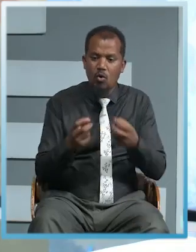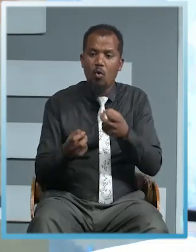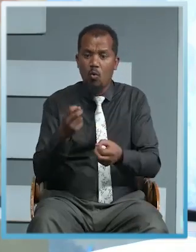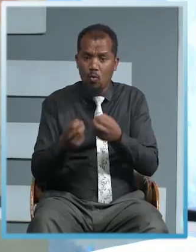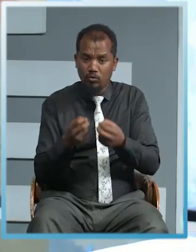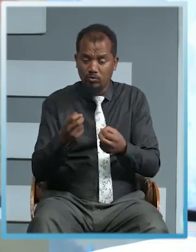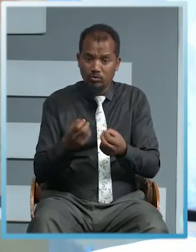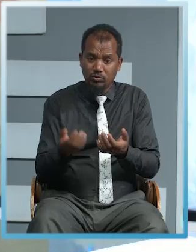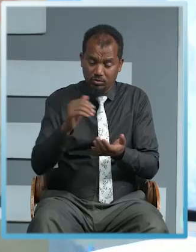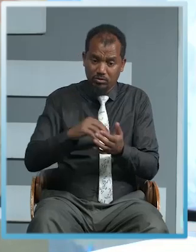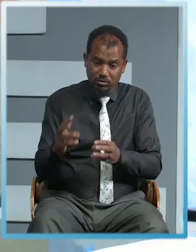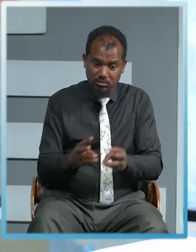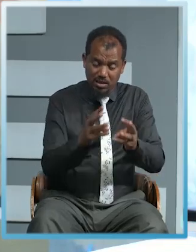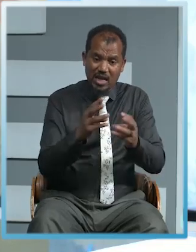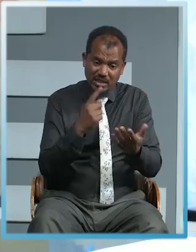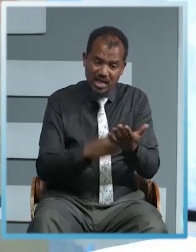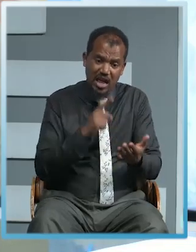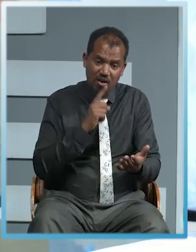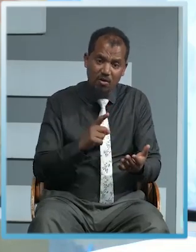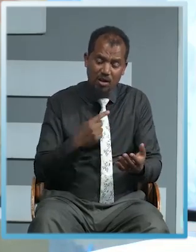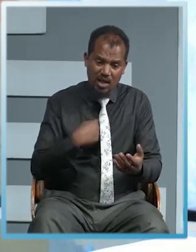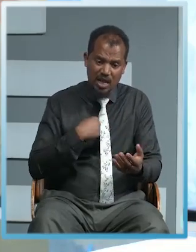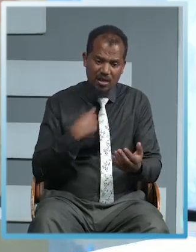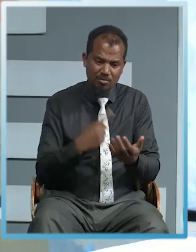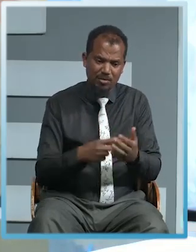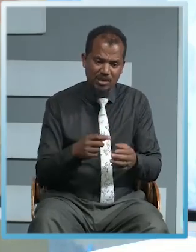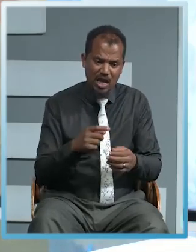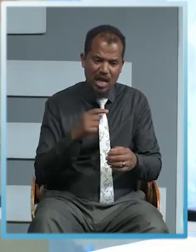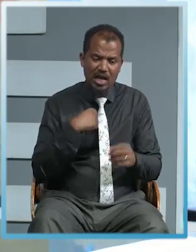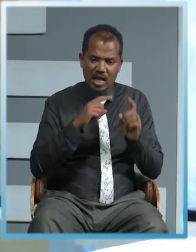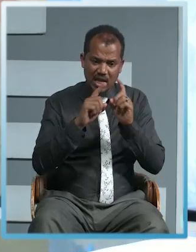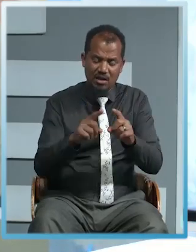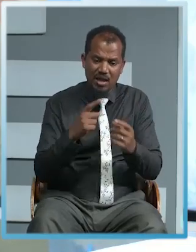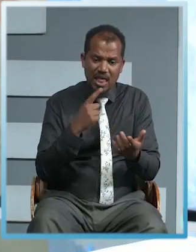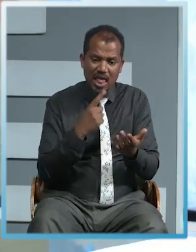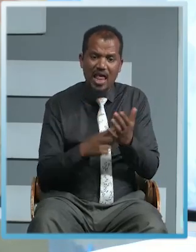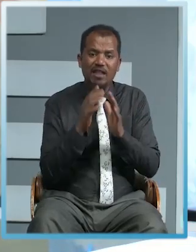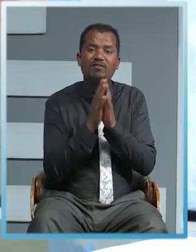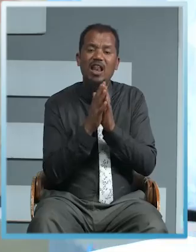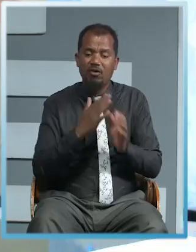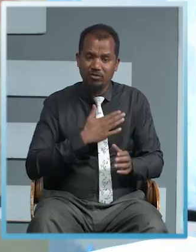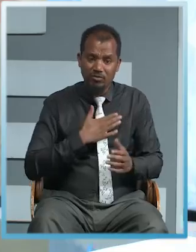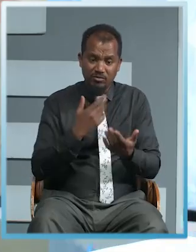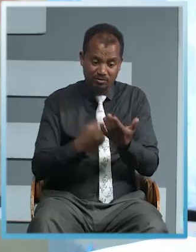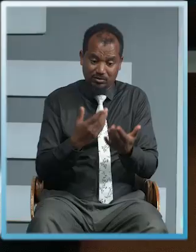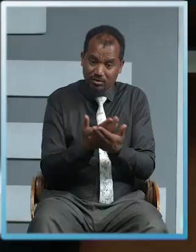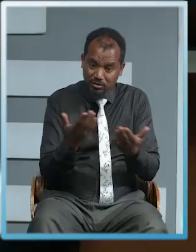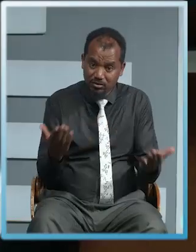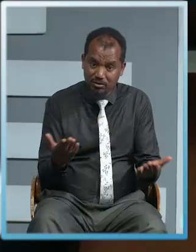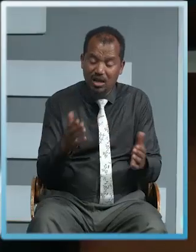وغنوچ دومو بقى منغداچين يهنو اني بزا مدرك لاي قربي يهنن فلاغوتين يهنن